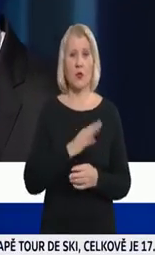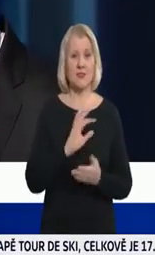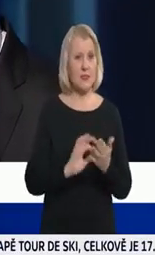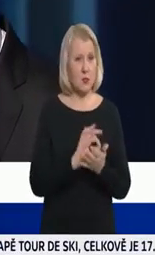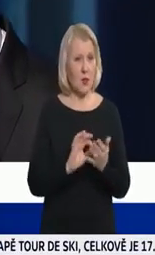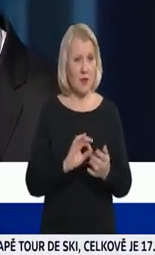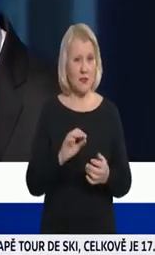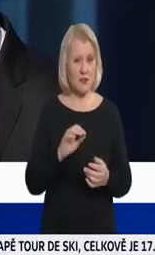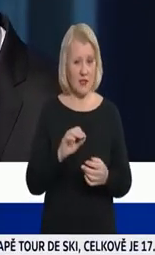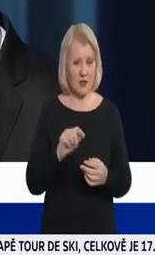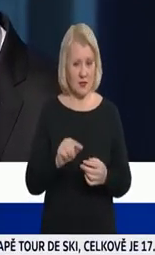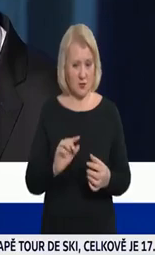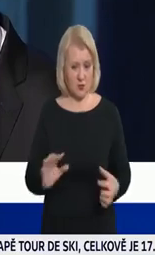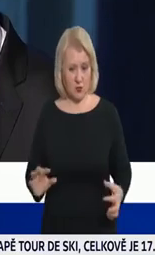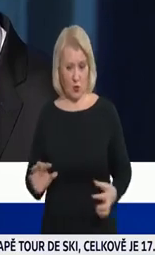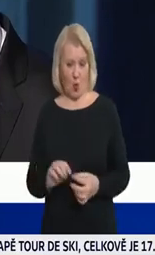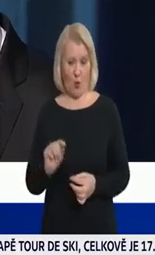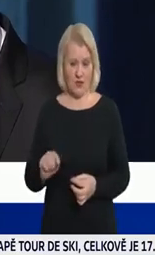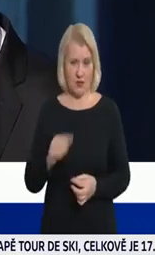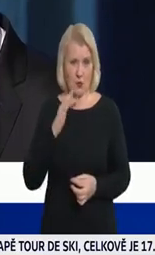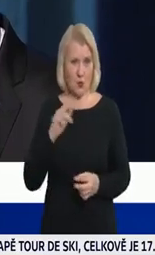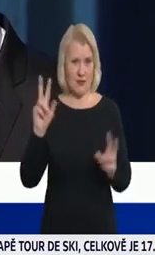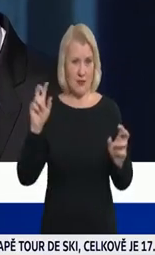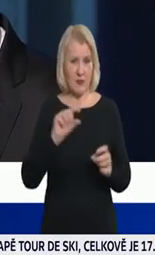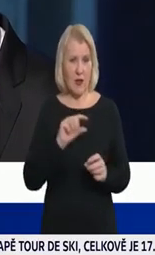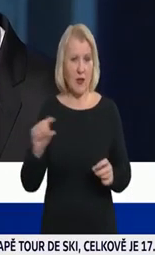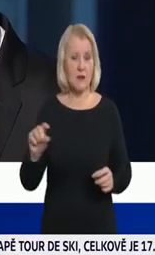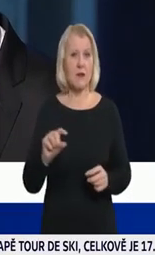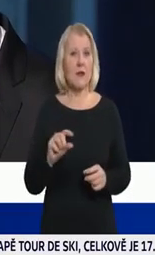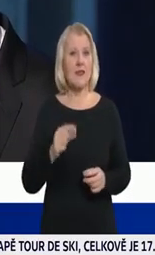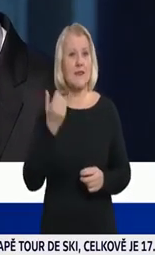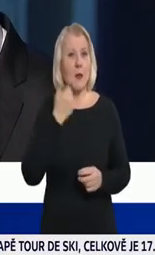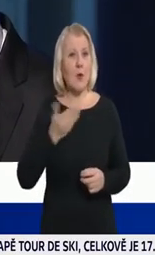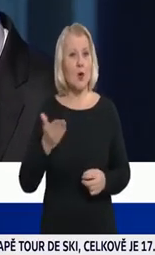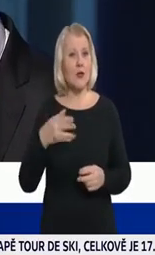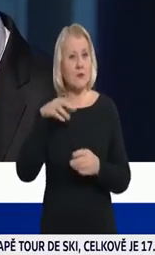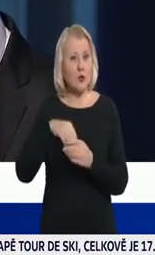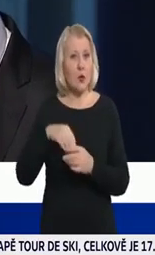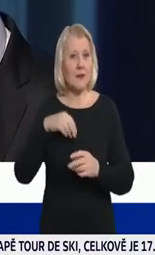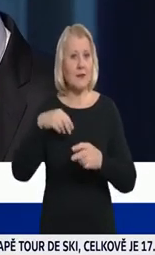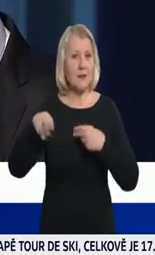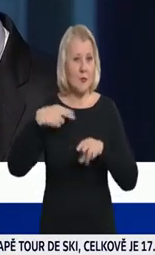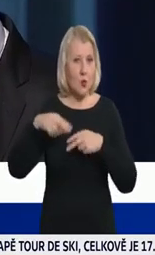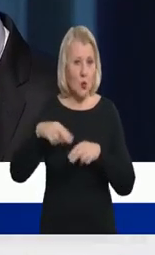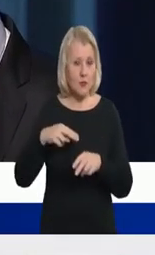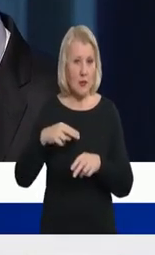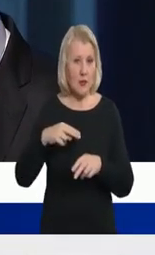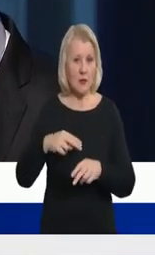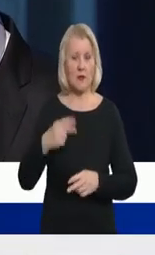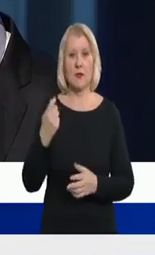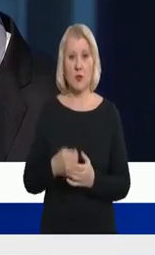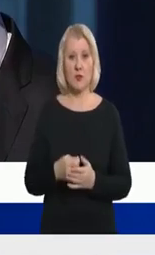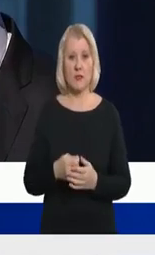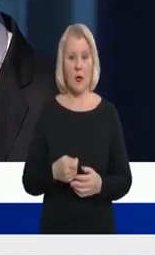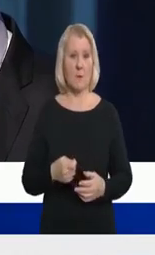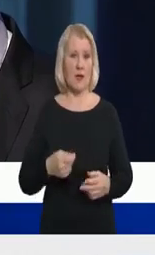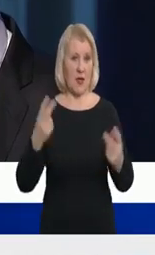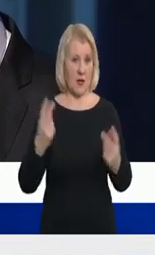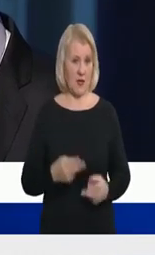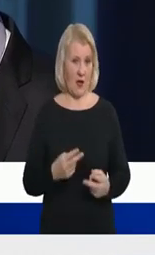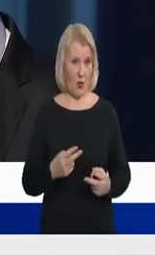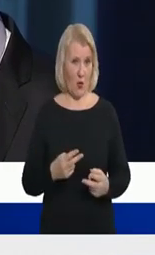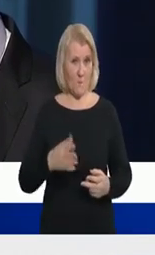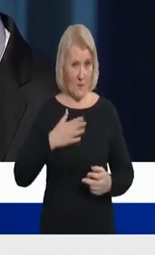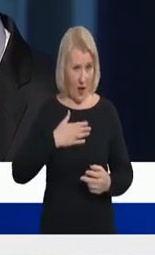druhým citátem, že demokracie je diskuze, tak to, že demokracii máme, tak úplně